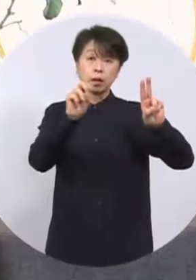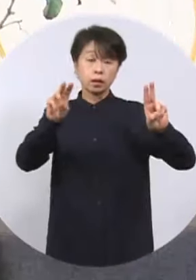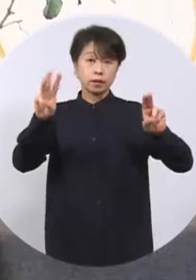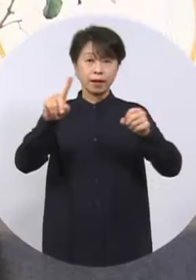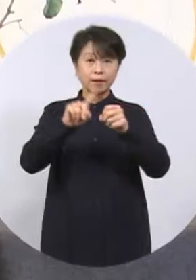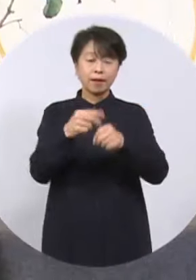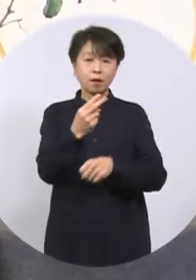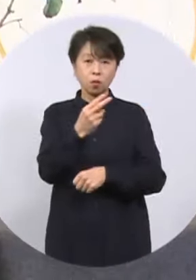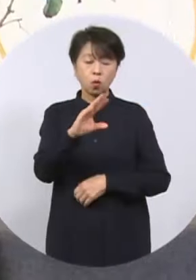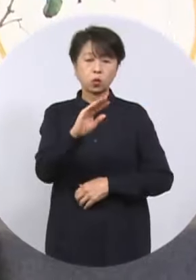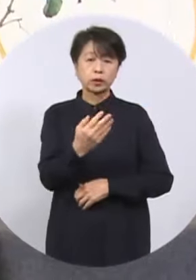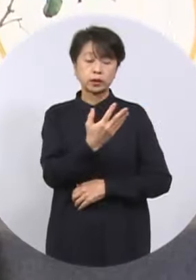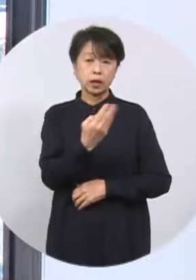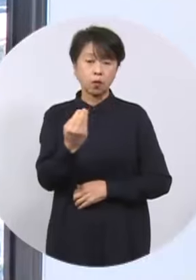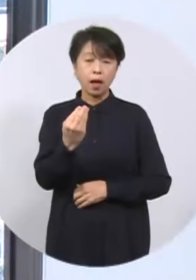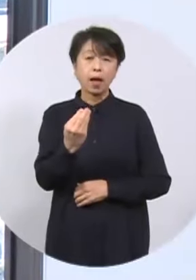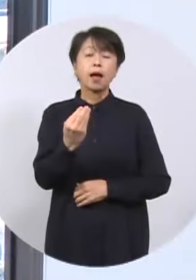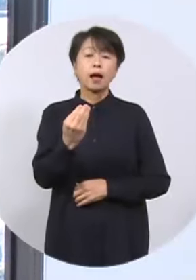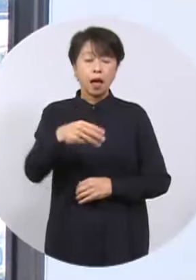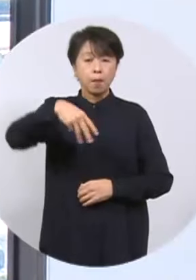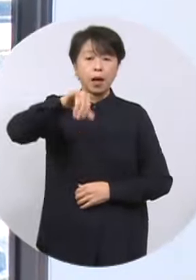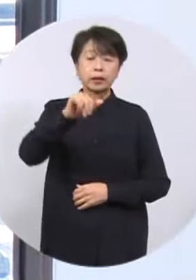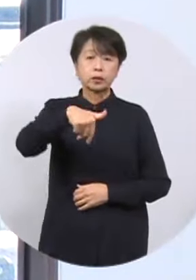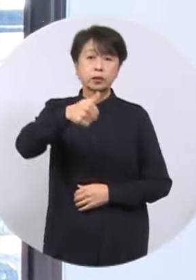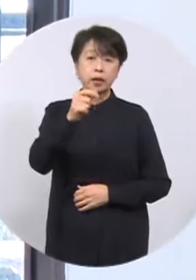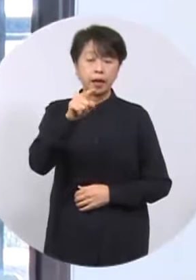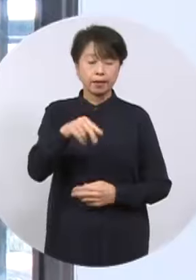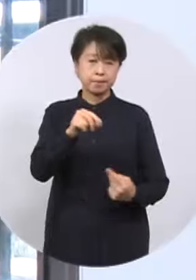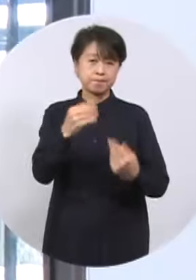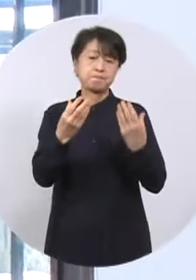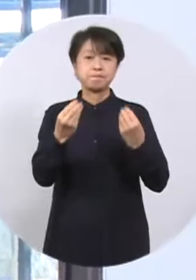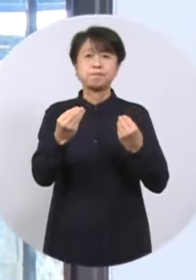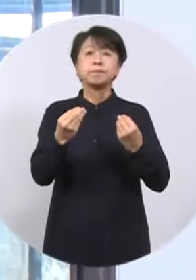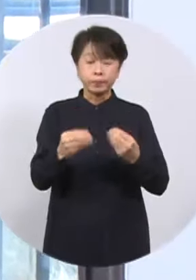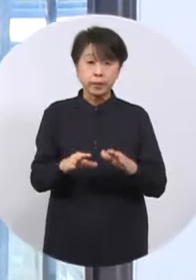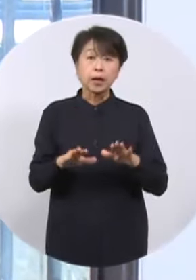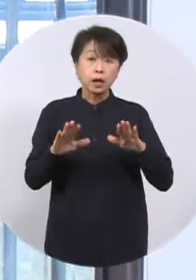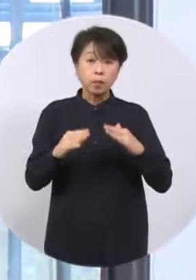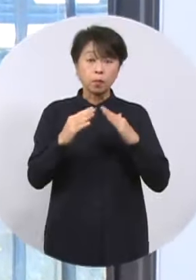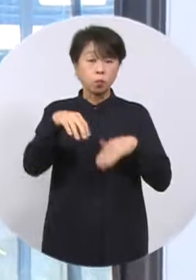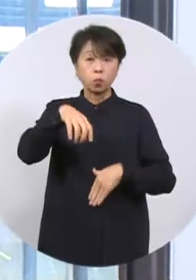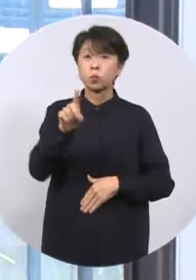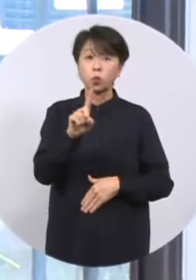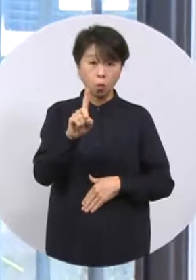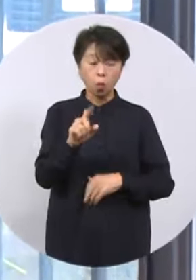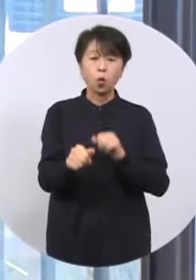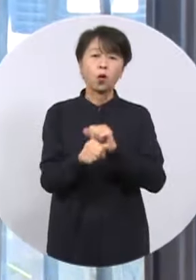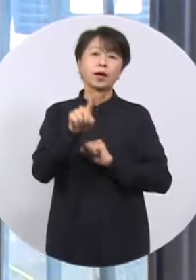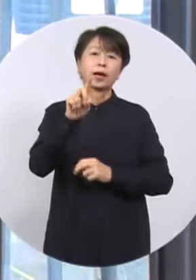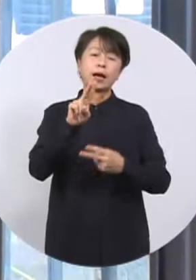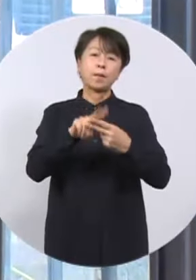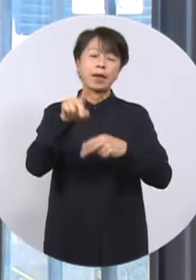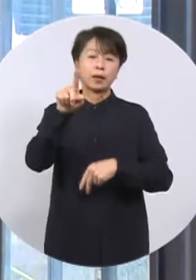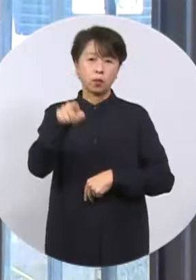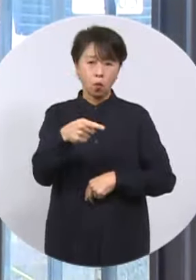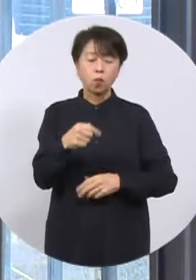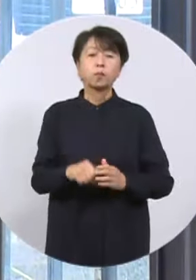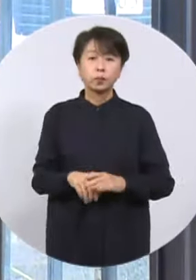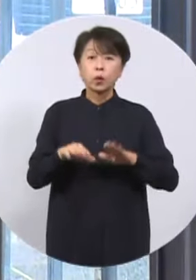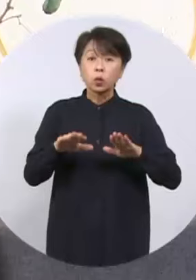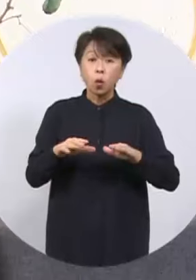年度に藤沢マイスターに選ばれた方なんです。はい、現在は亀戸にお住まいの角田さんに今回は磁器絵付